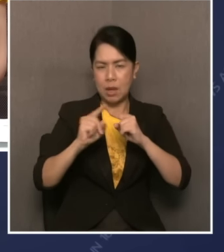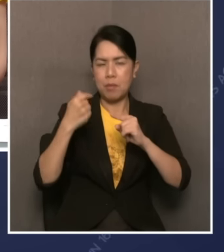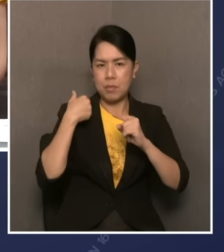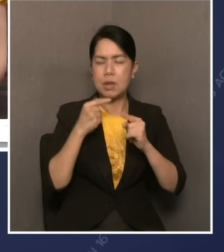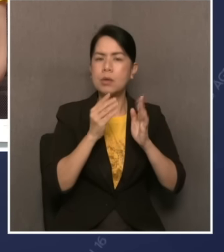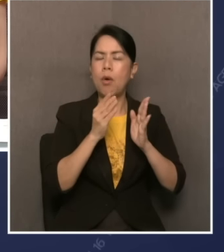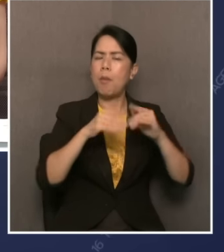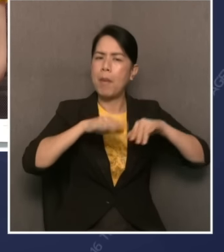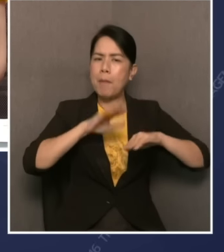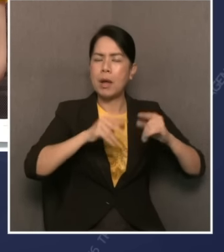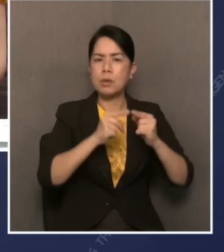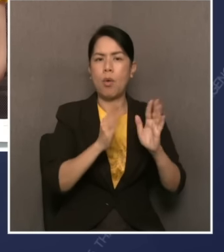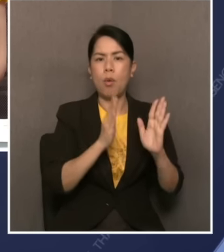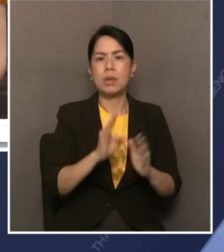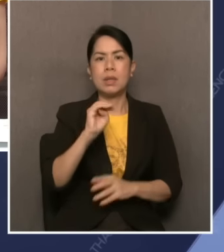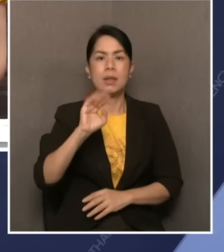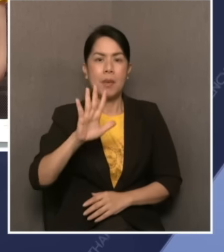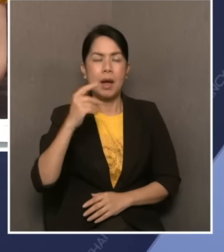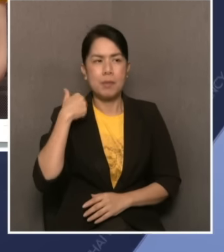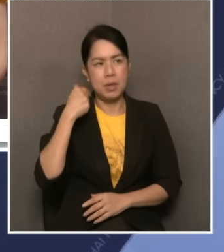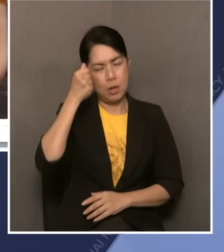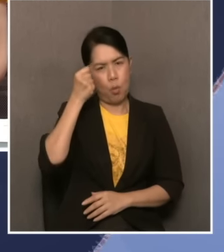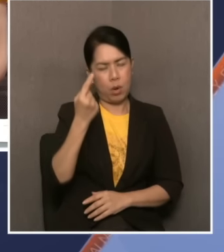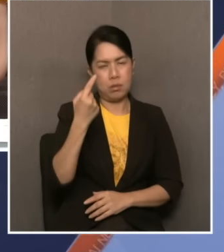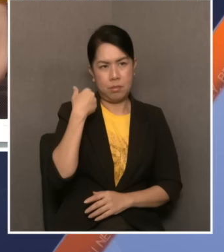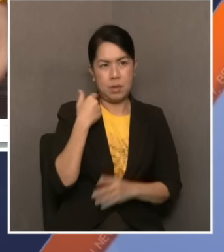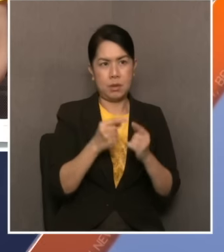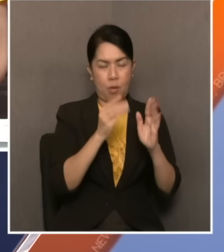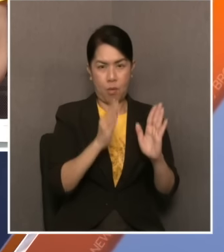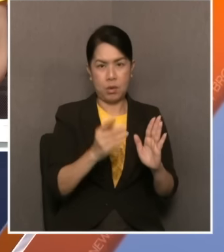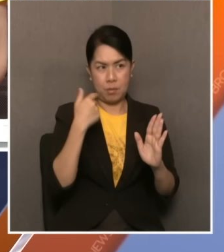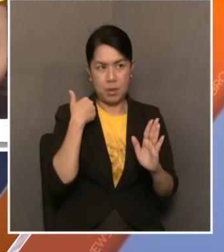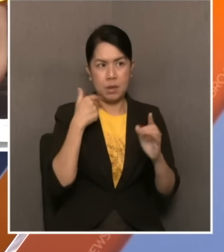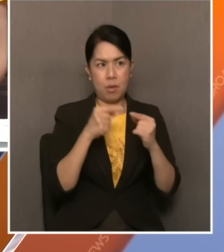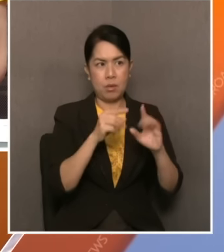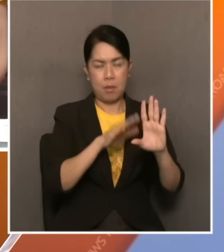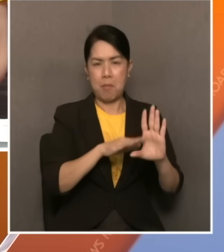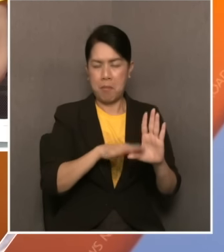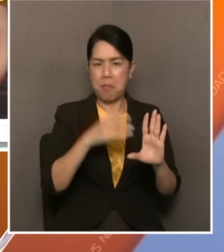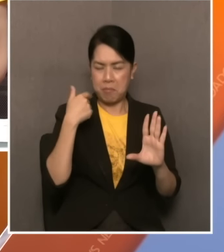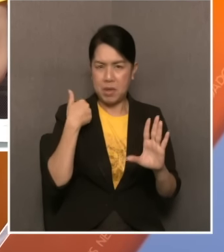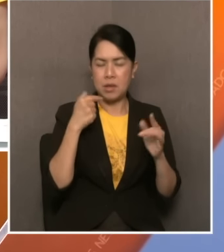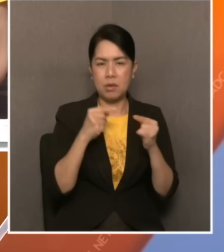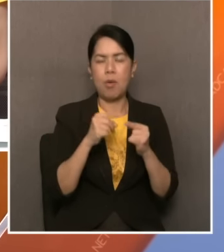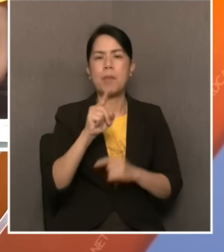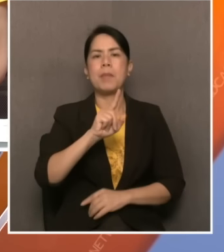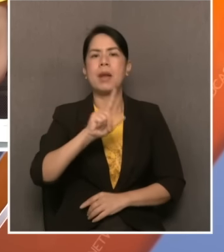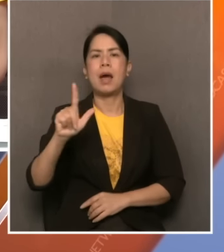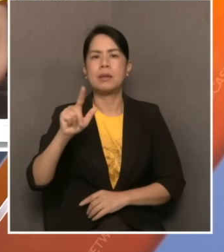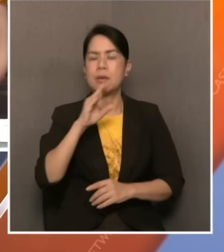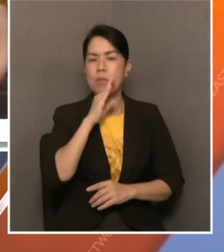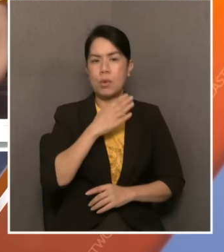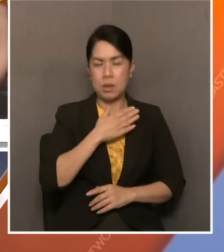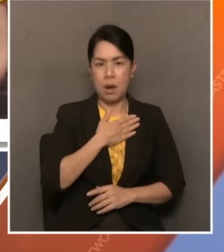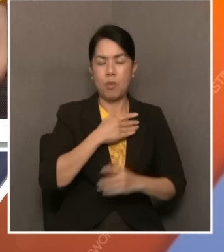เฉลีนแล้ววันนึงกนาจะมีคนเขาไปใช้งานหลายเศิคนหรอหลักล้านคนเลยนะคะการโดรอไ้ก่อน